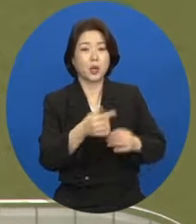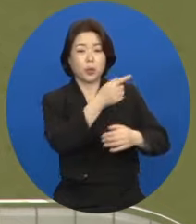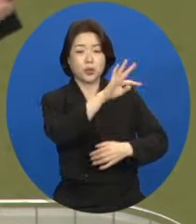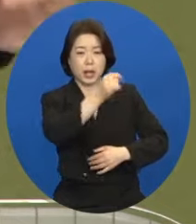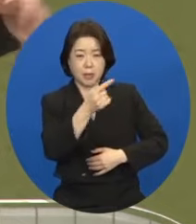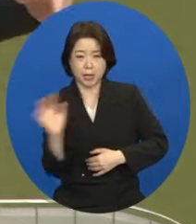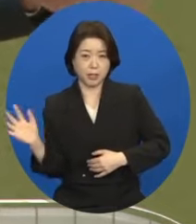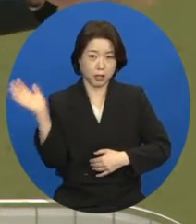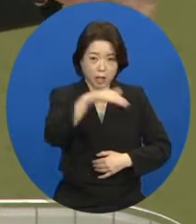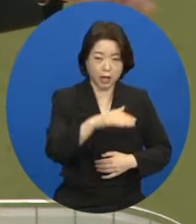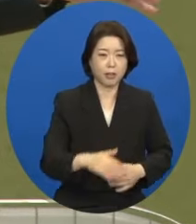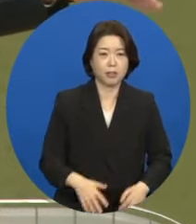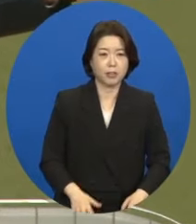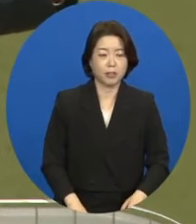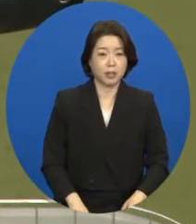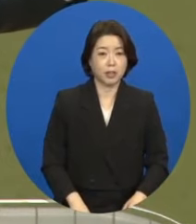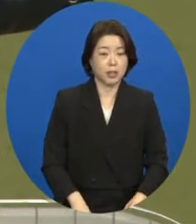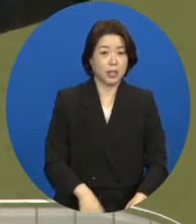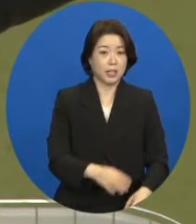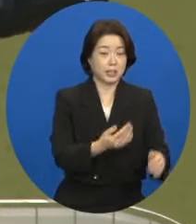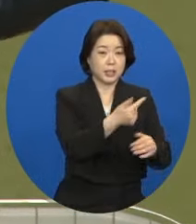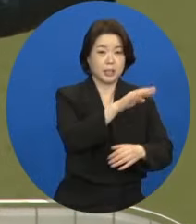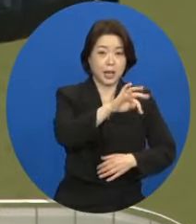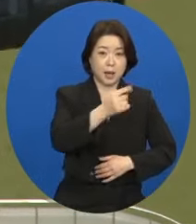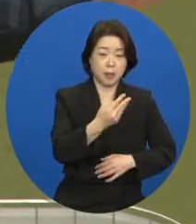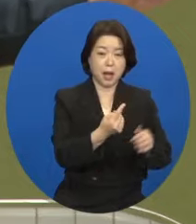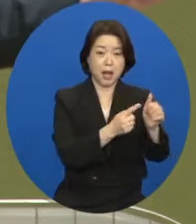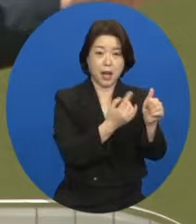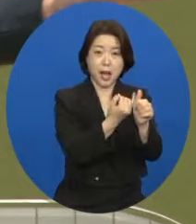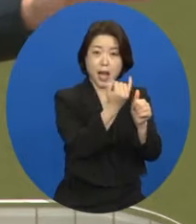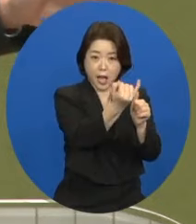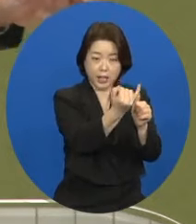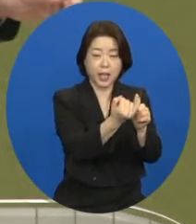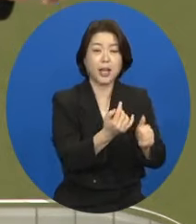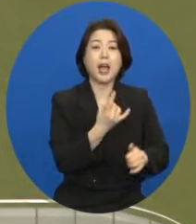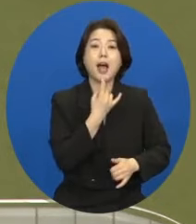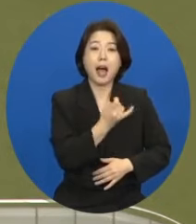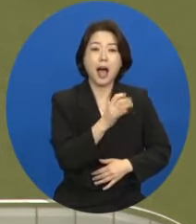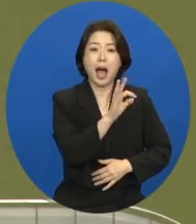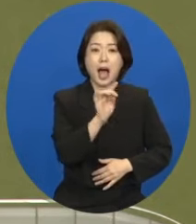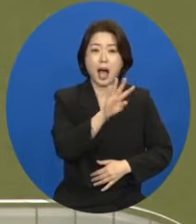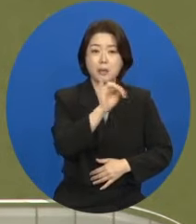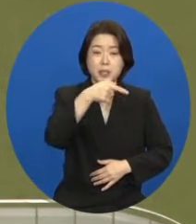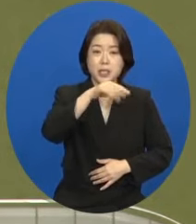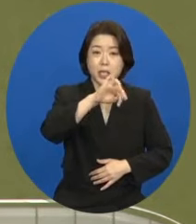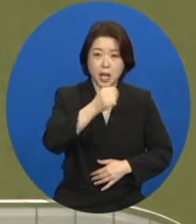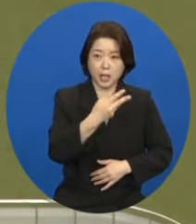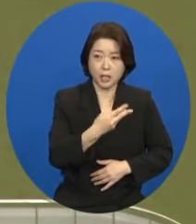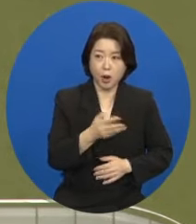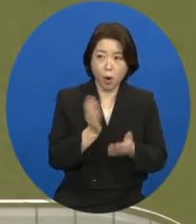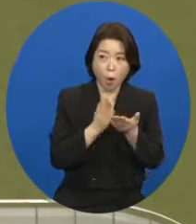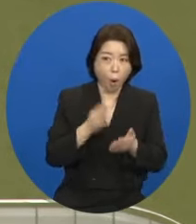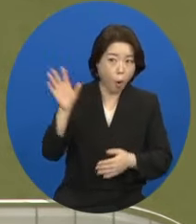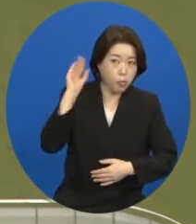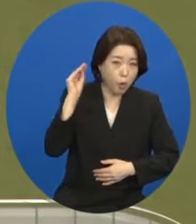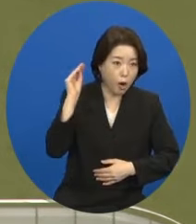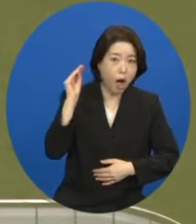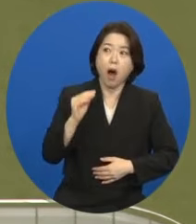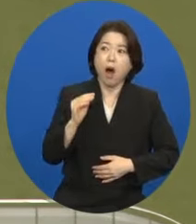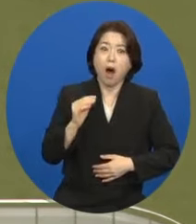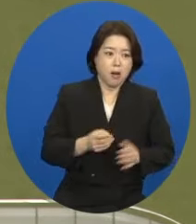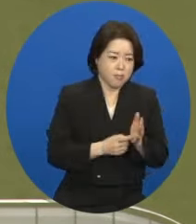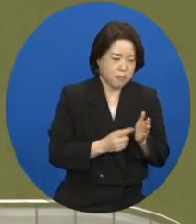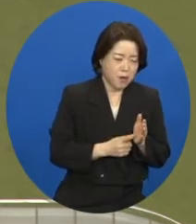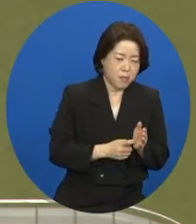듣고 급히 이 음식을 다 챙겨가지고 나귀에게 실은 다음에 이 다윗의 경로를 알고 그 앞에 다가서서 탁 쓰고